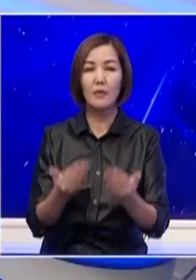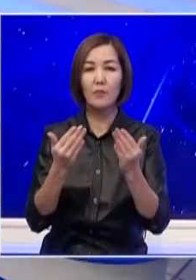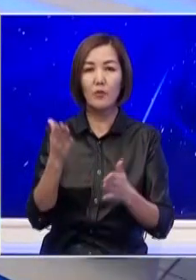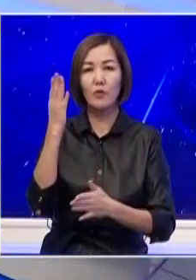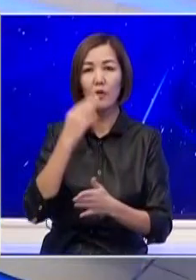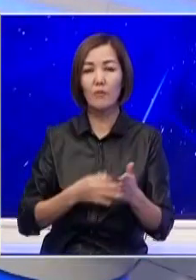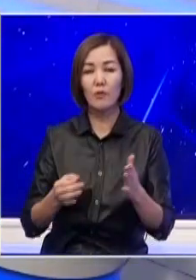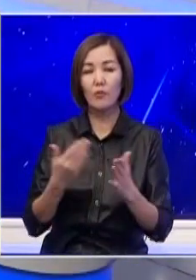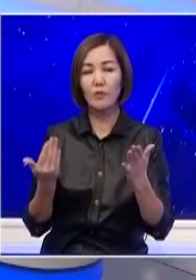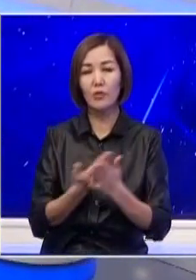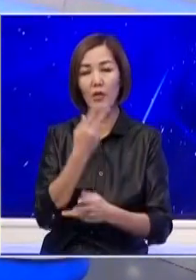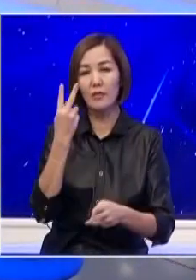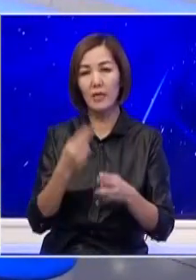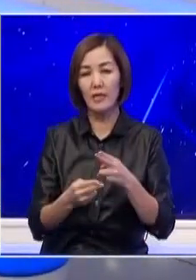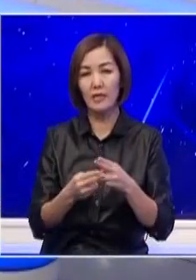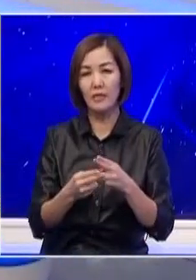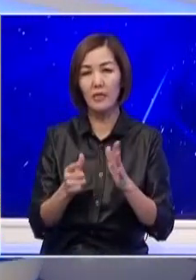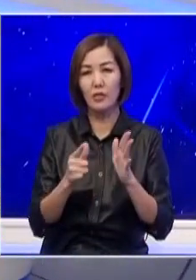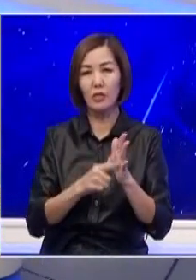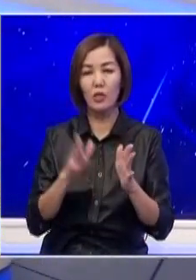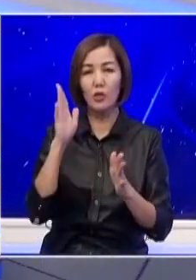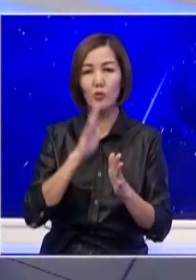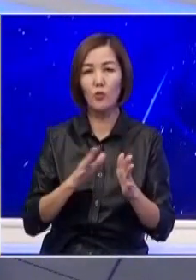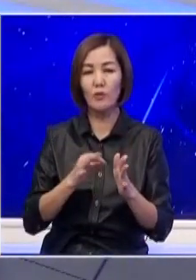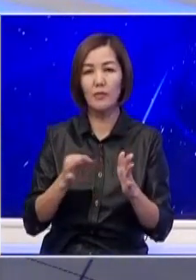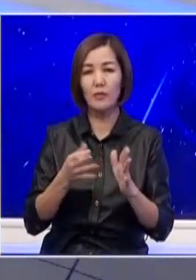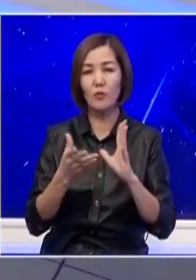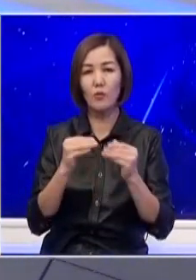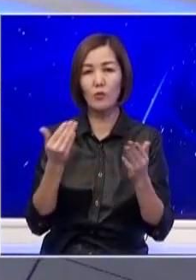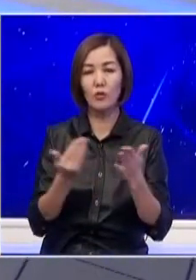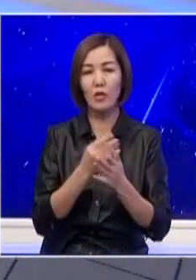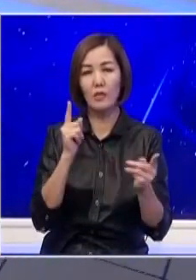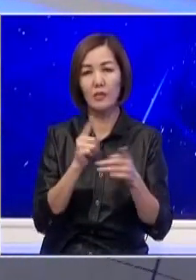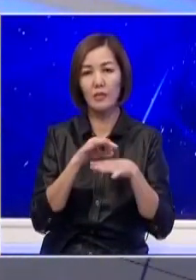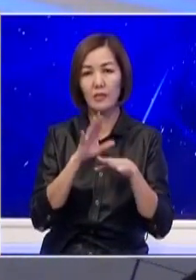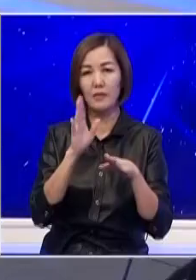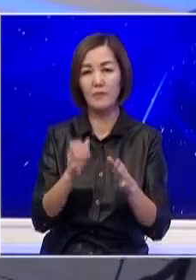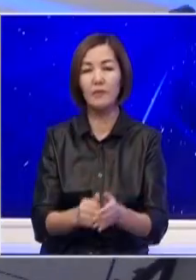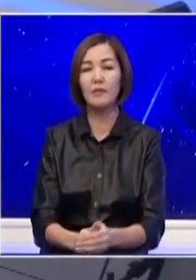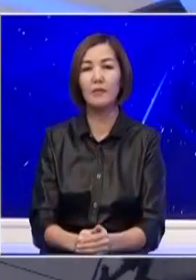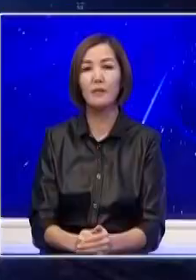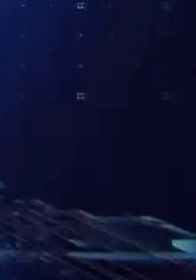телеарнасы. Әзірге келіп түскен ақпараттар легі осы. 20:30-да Жетісу облысының қорытынды жаңалықтарымен қайта жүздесеміз.